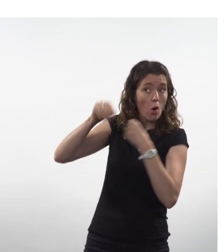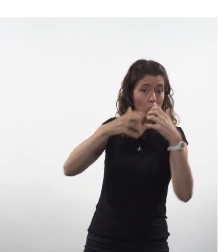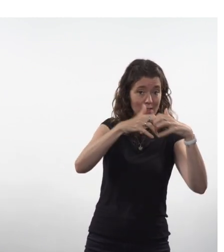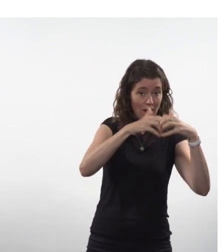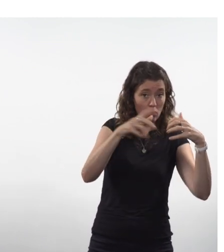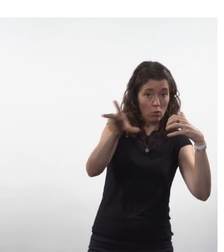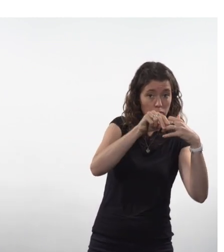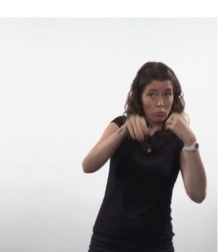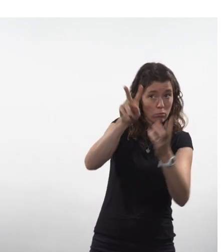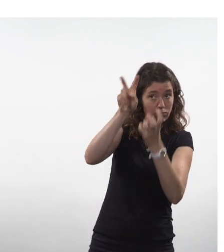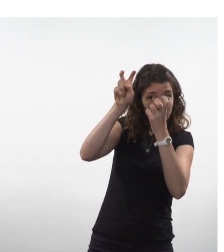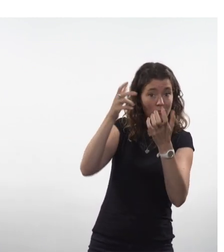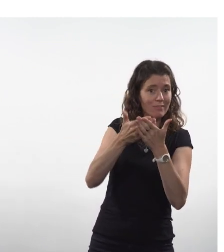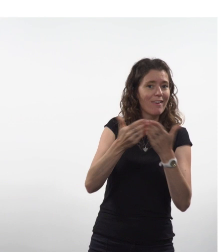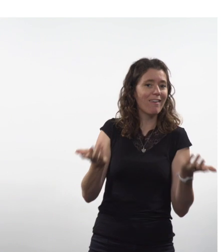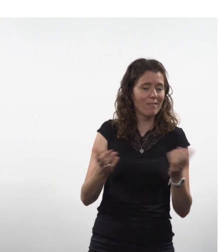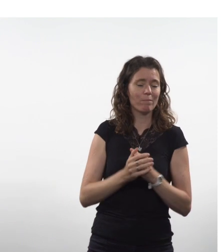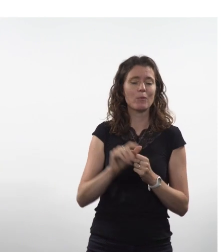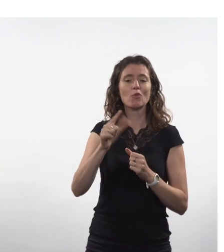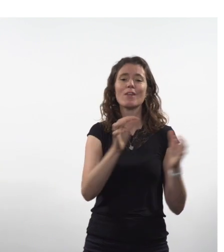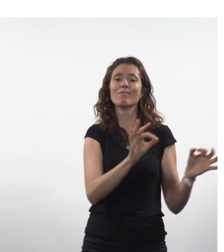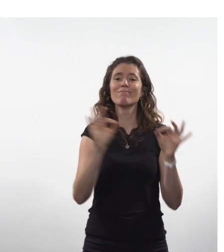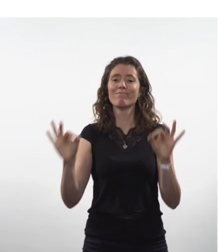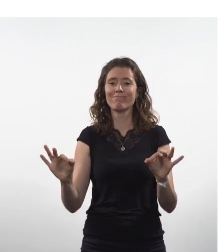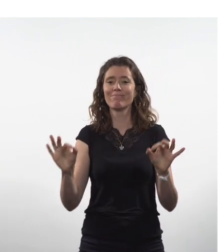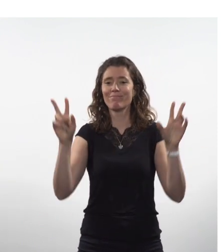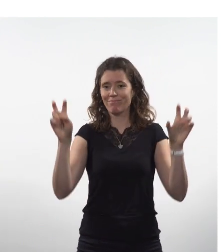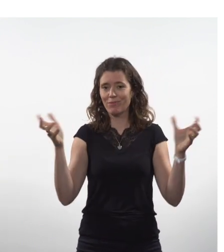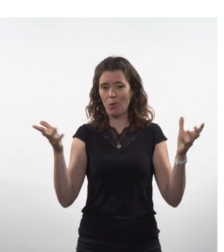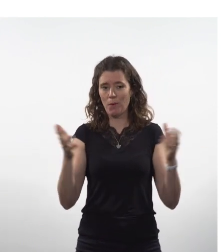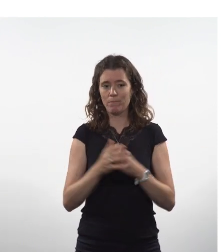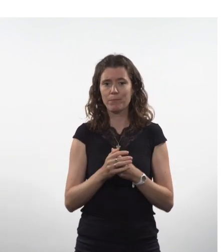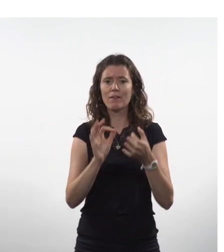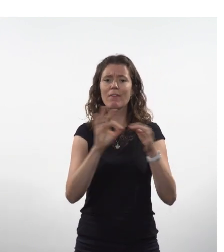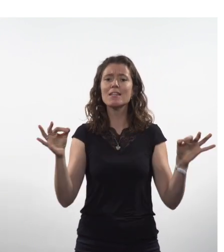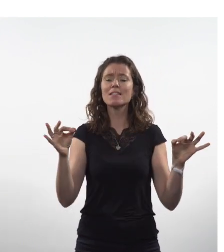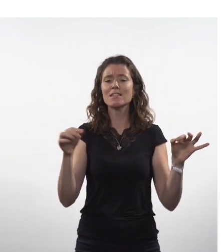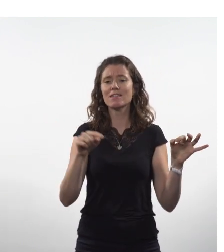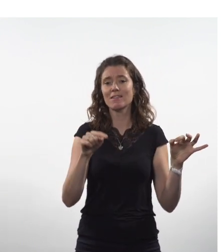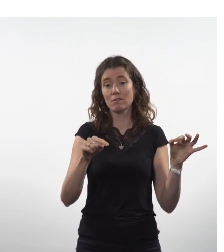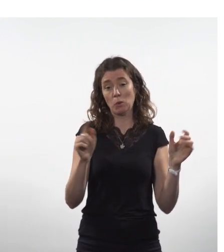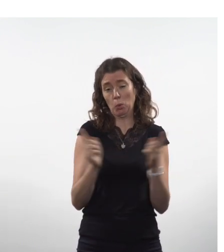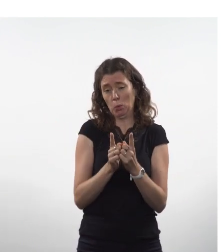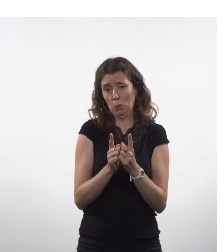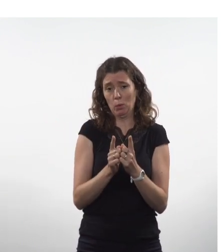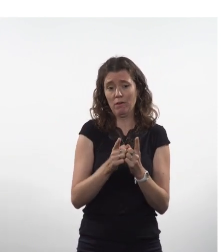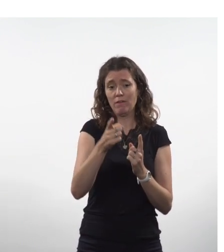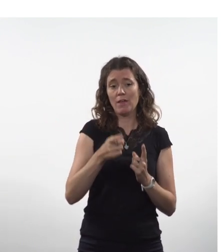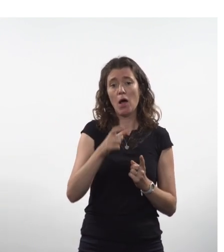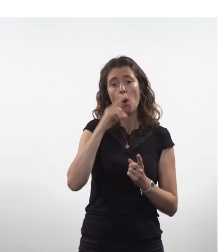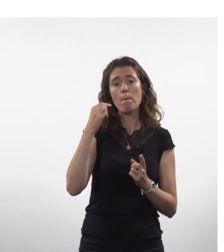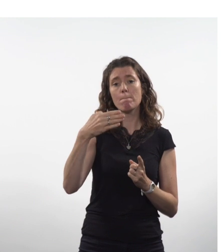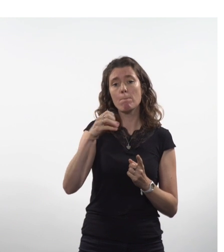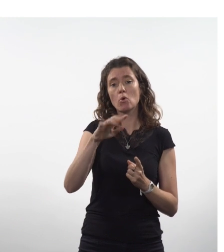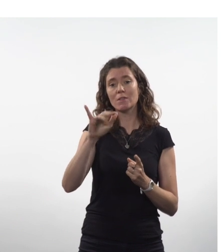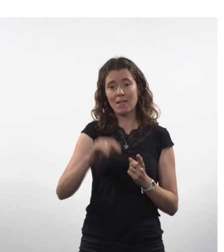son esprit? Et puis la deuxième chose, c'est une phrase très courte de Bernard Mottès, qui est un